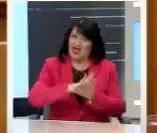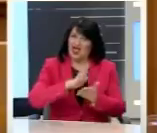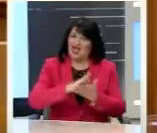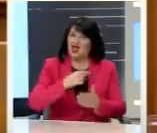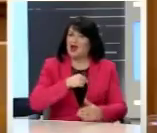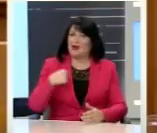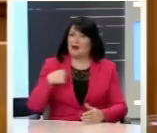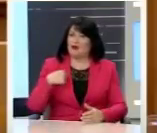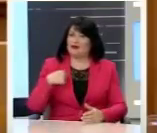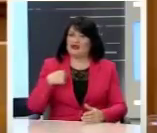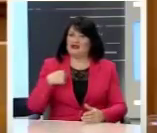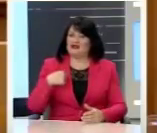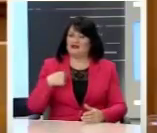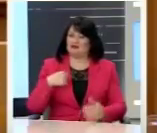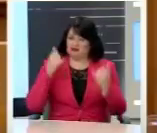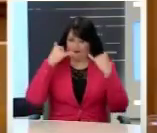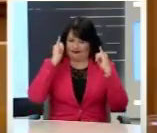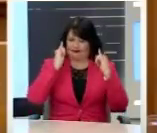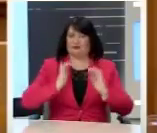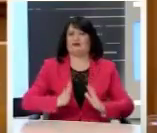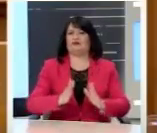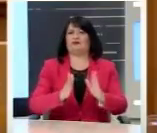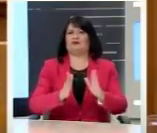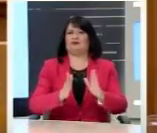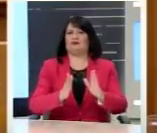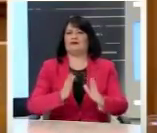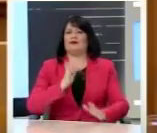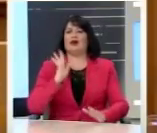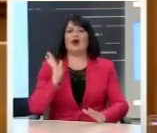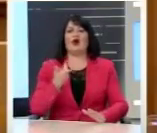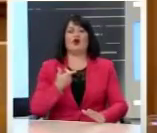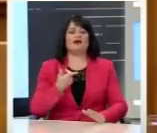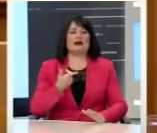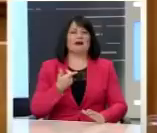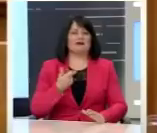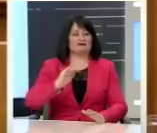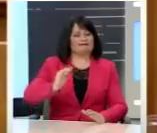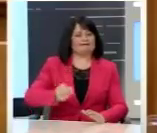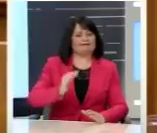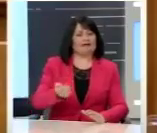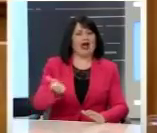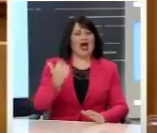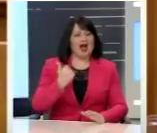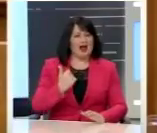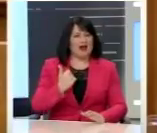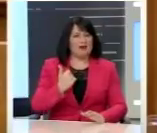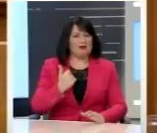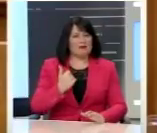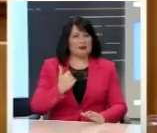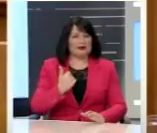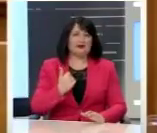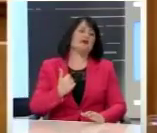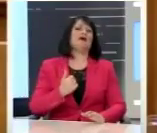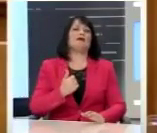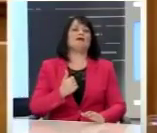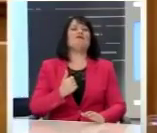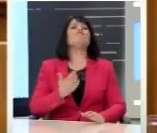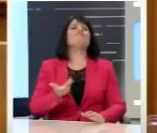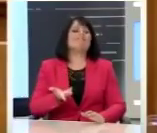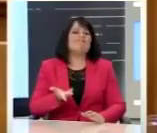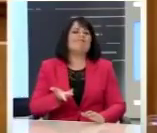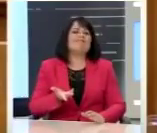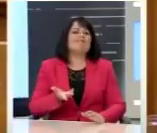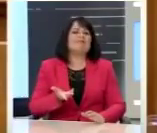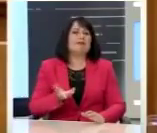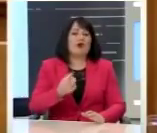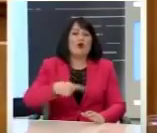δεν κολώνουν με κανένα τρόπο όταν κάποιοι δεν πηγαίνουν με τα νερά τους. Και αν τους αφήσουμε να υπάρχουν, τότε θα